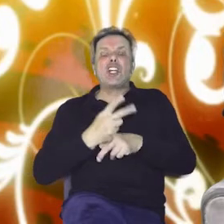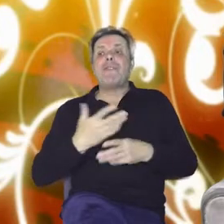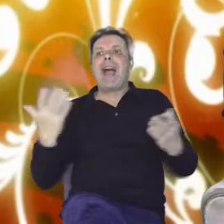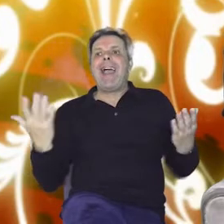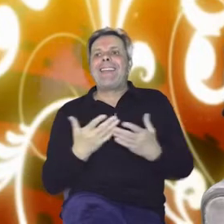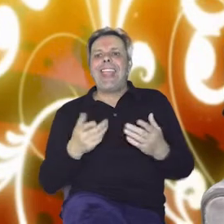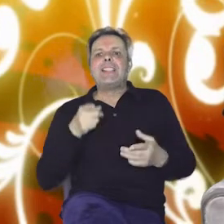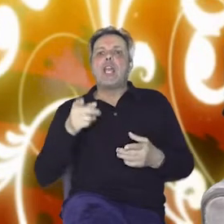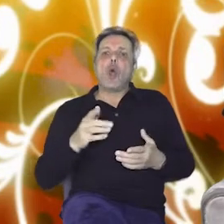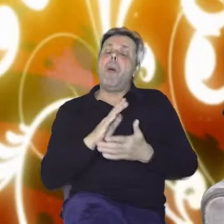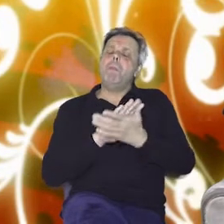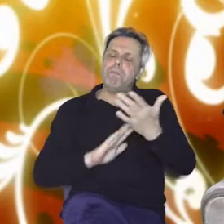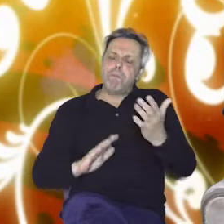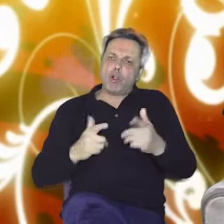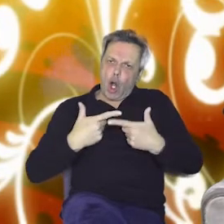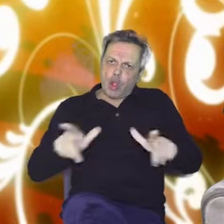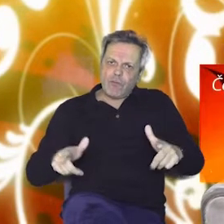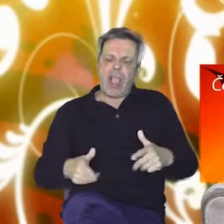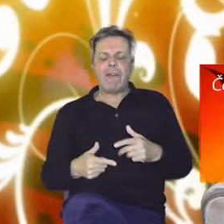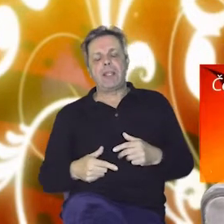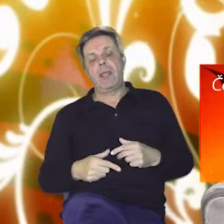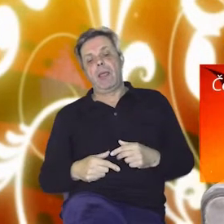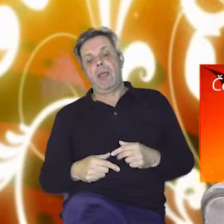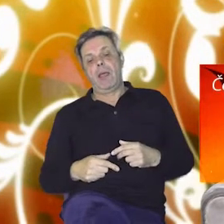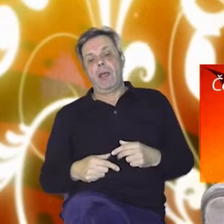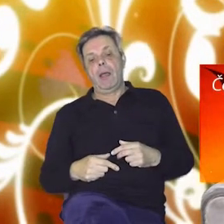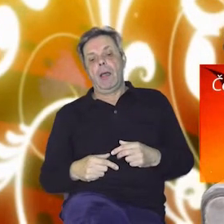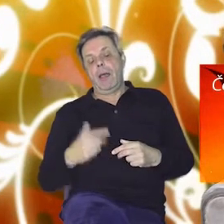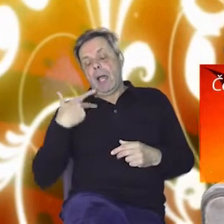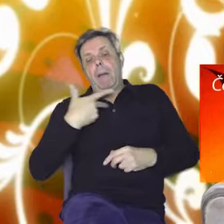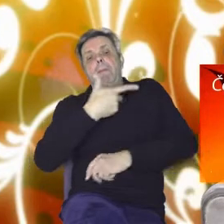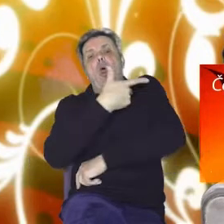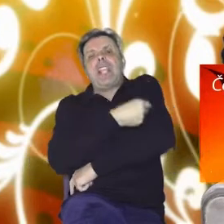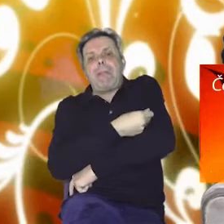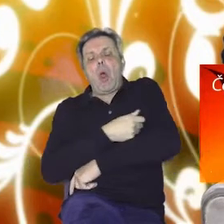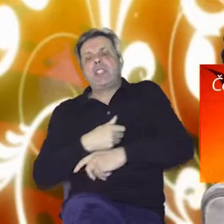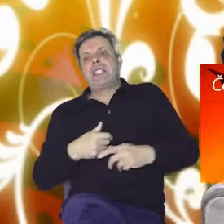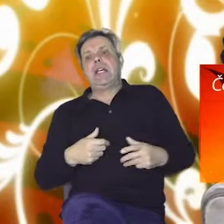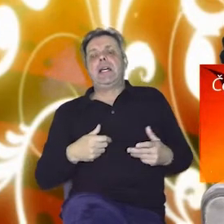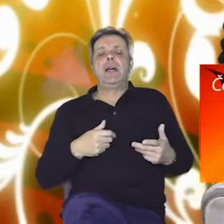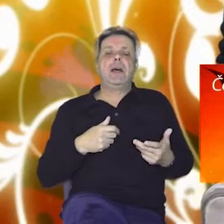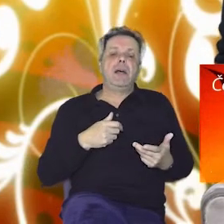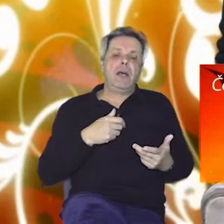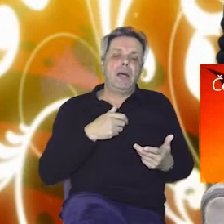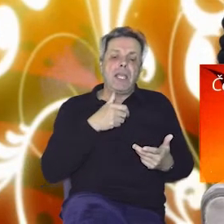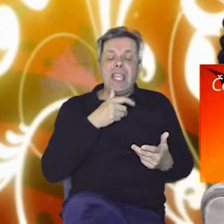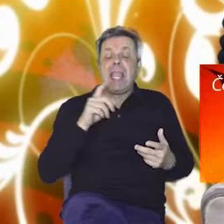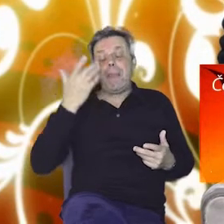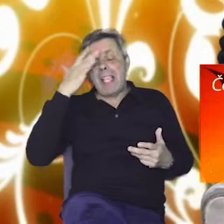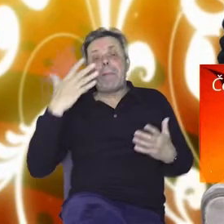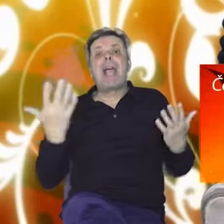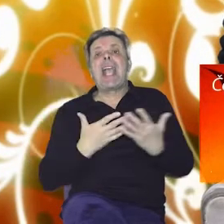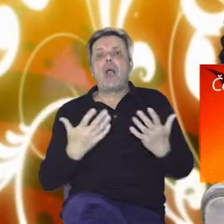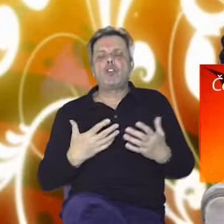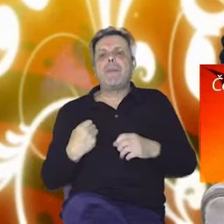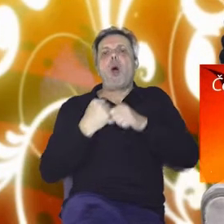i počelo dozvoljavati, a procijepljenost ili ne znam na koji način ćemo zapravo